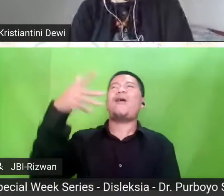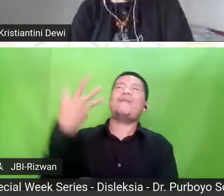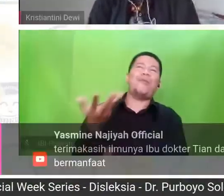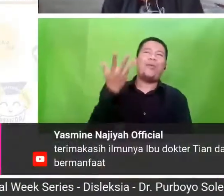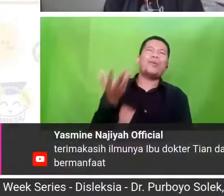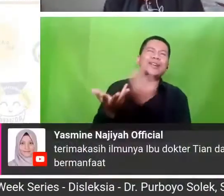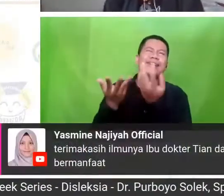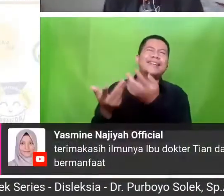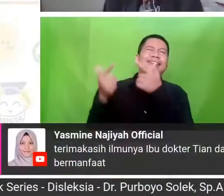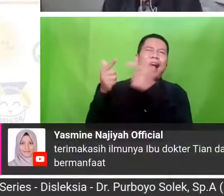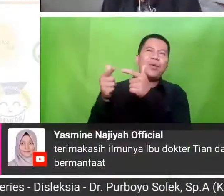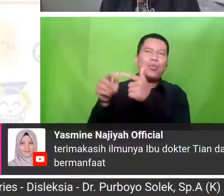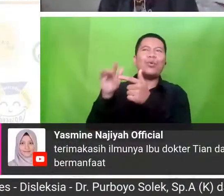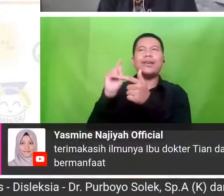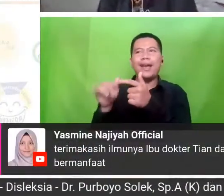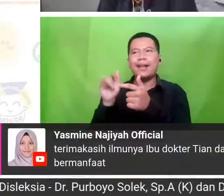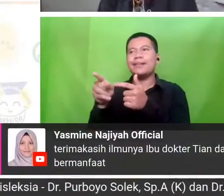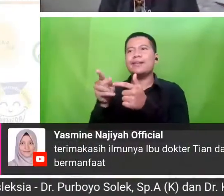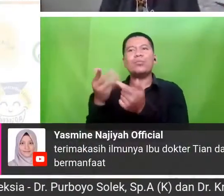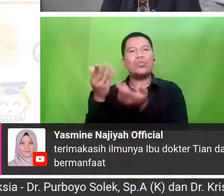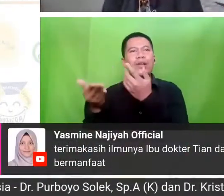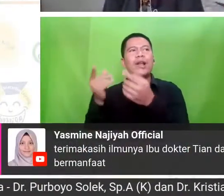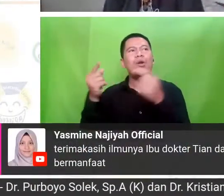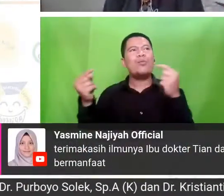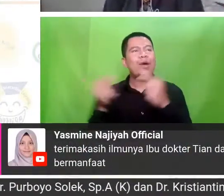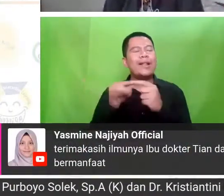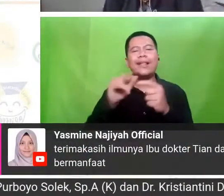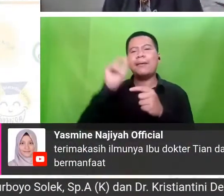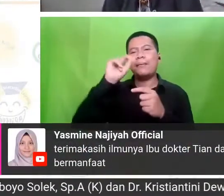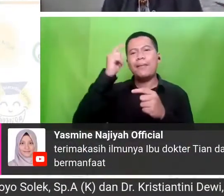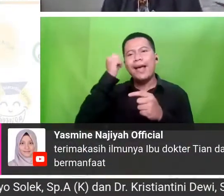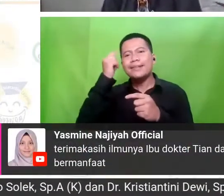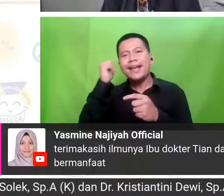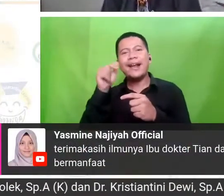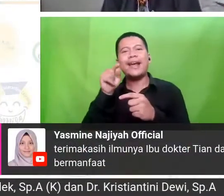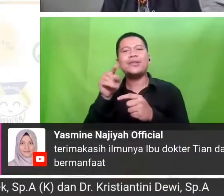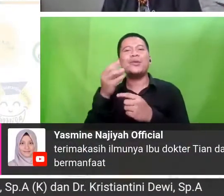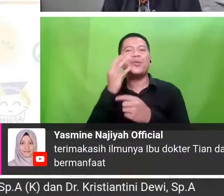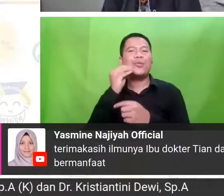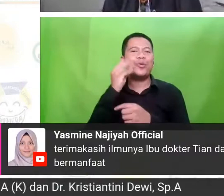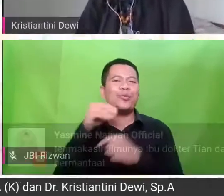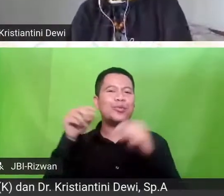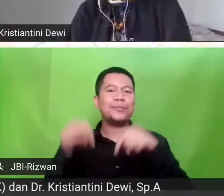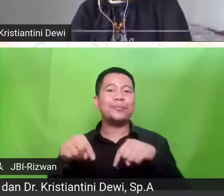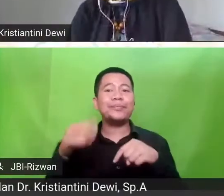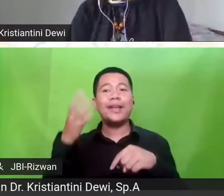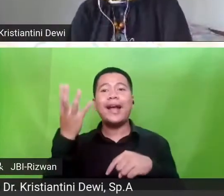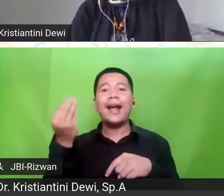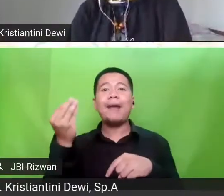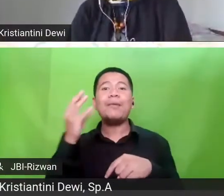mengganggu untuk yang kaitannya dengan belajar. Nah, itu di umur-umur dini. Kapan umur-umur dini?